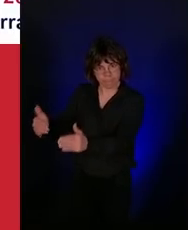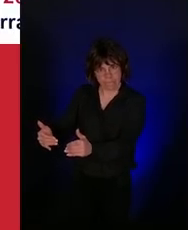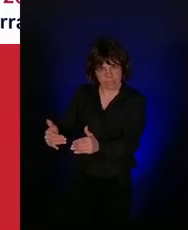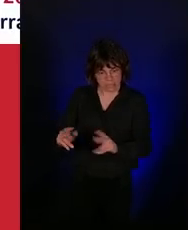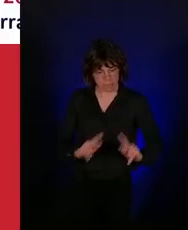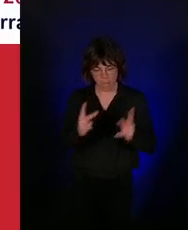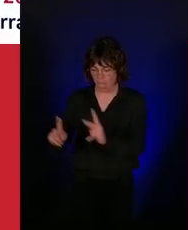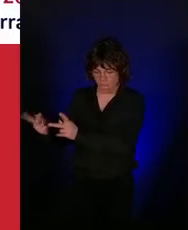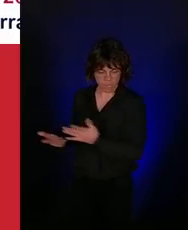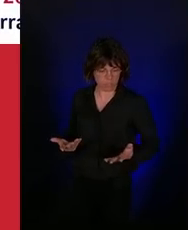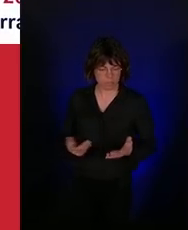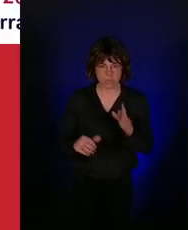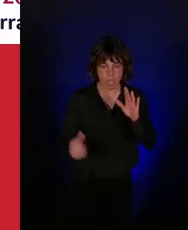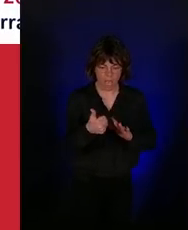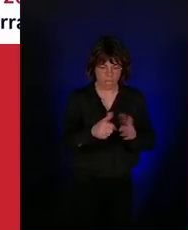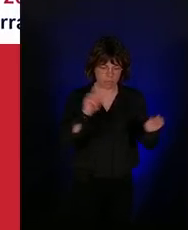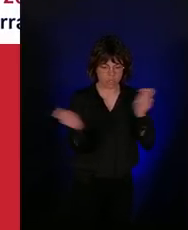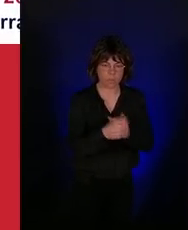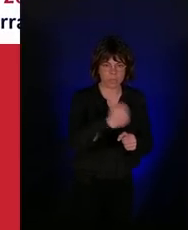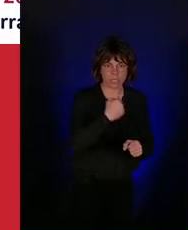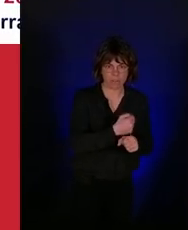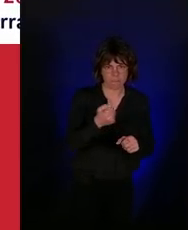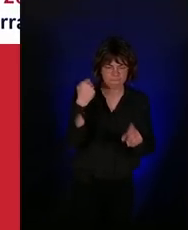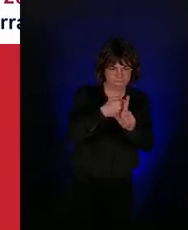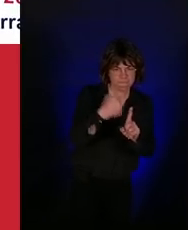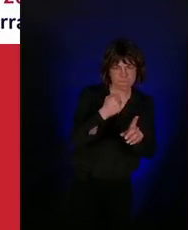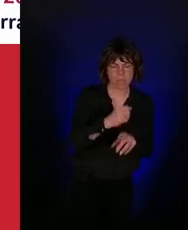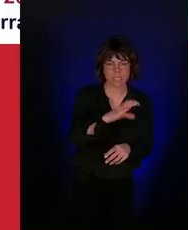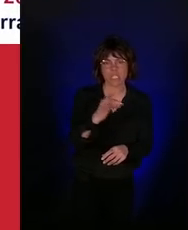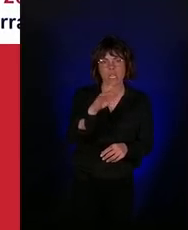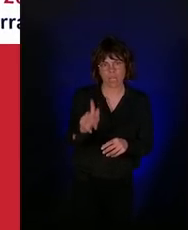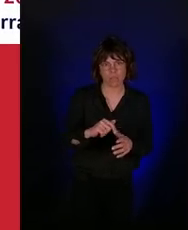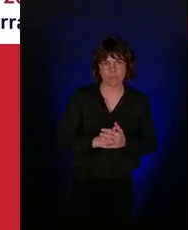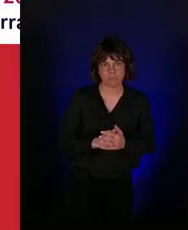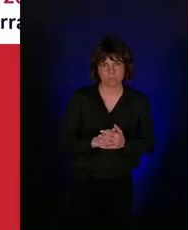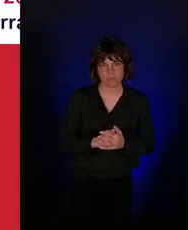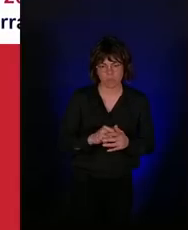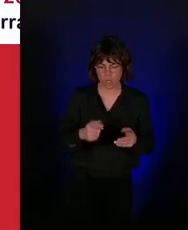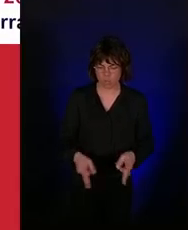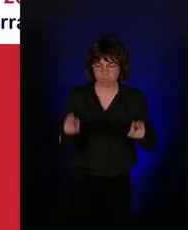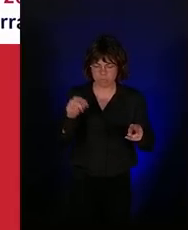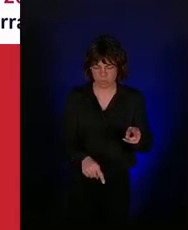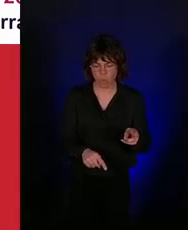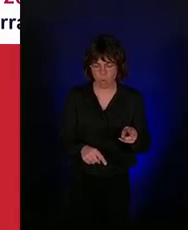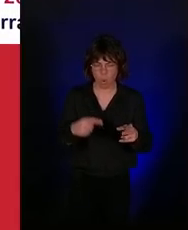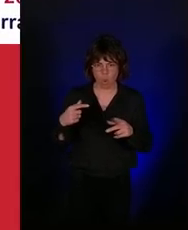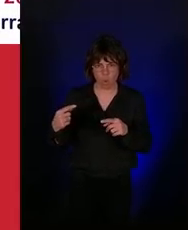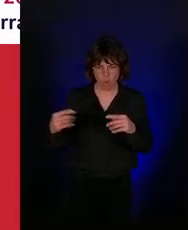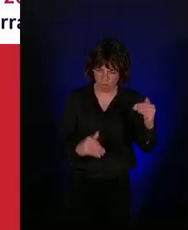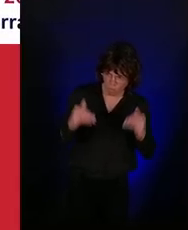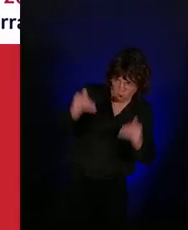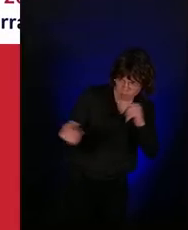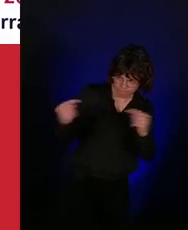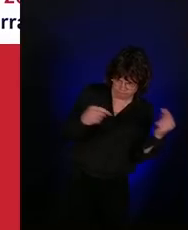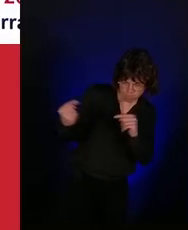dynamique. 1. Transformation du travail et action revendicative de la CGT. La partie 2. Rapport de force et lutte. La